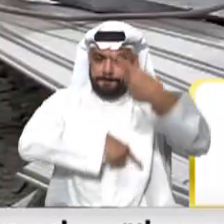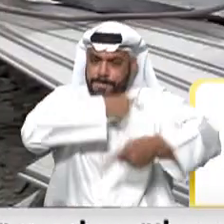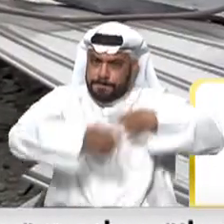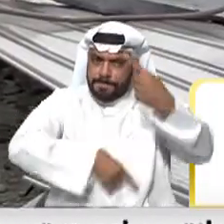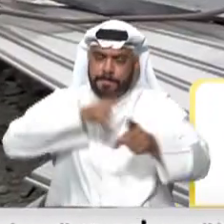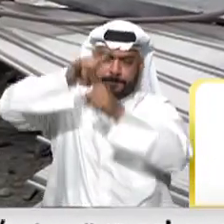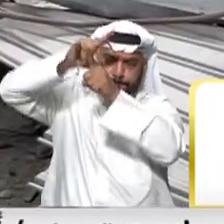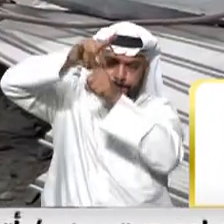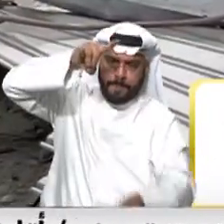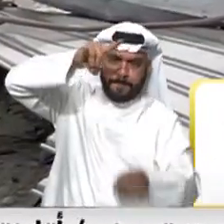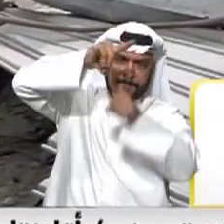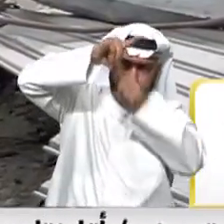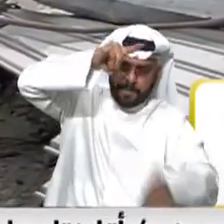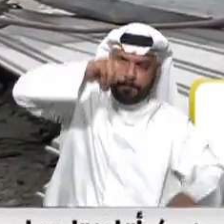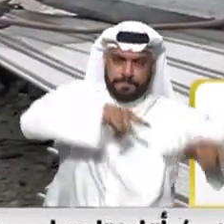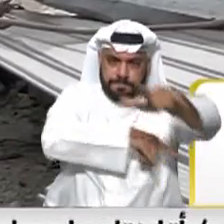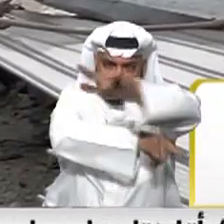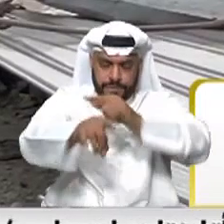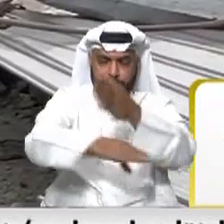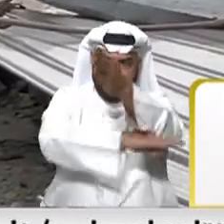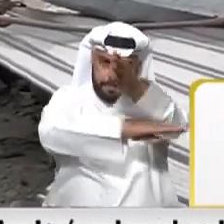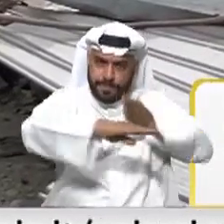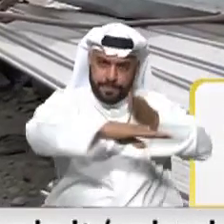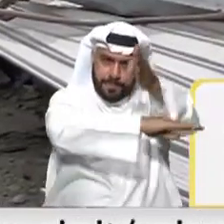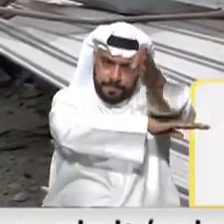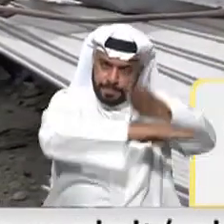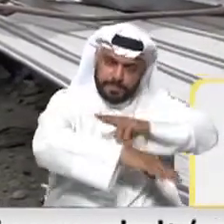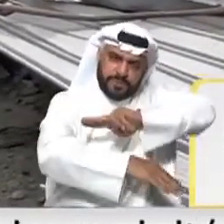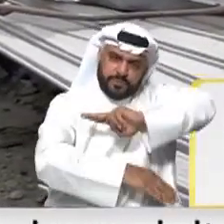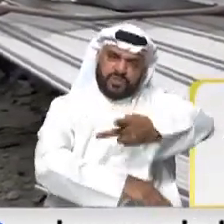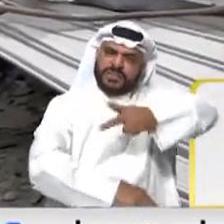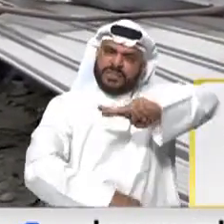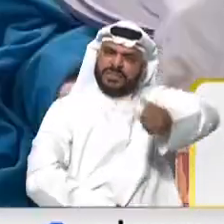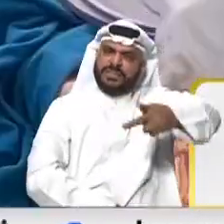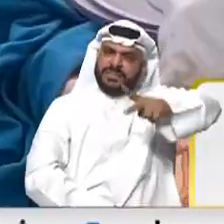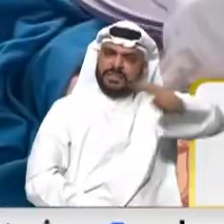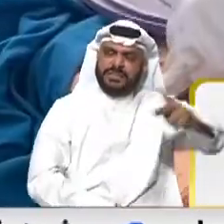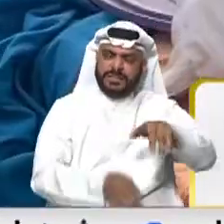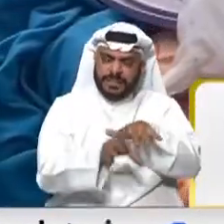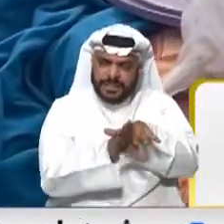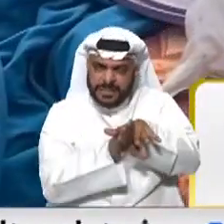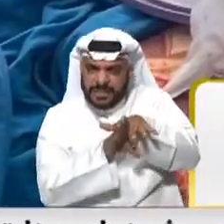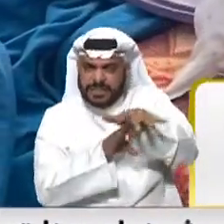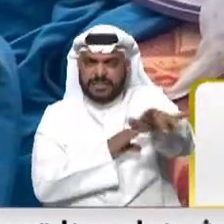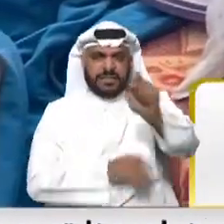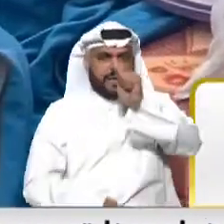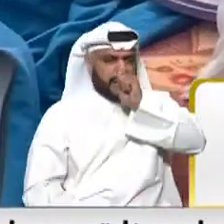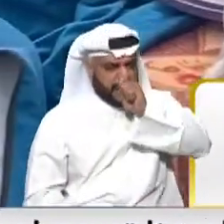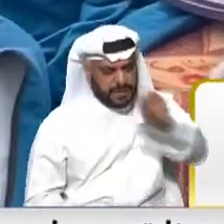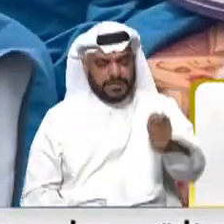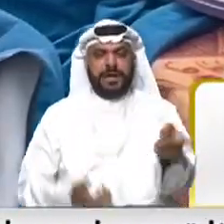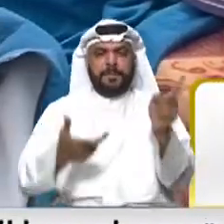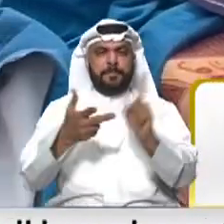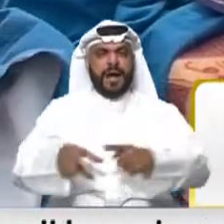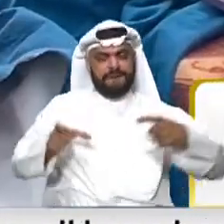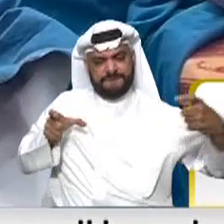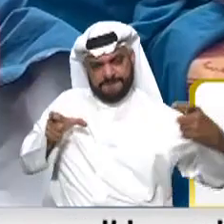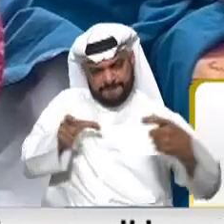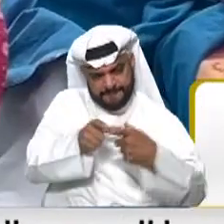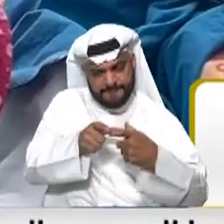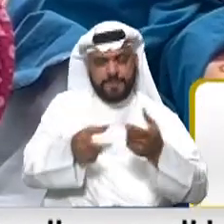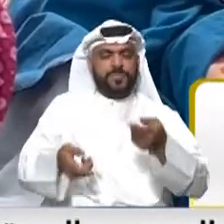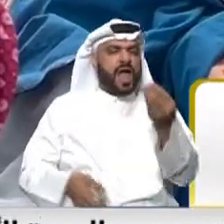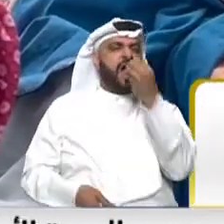المدفعي لمنازل المواطنين والنازحين في مختلف أنحاء القطاع، مع تواصل الحصار وحرب التجويع